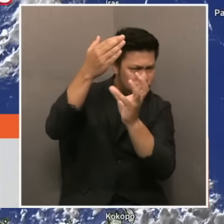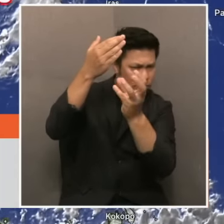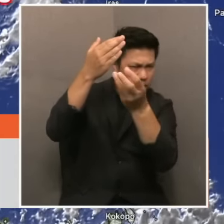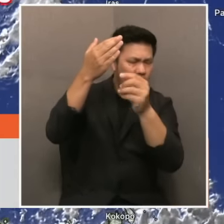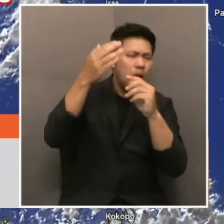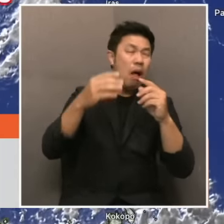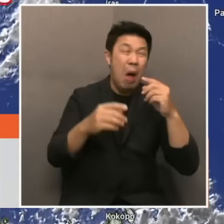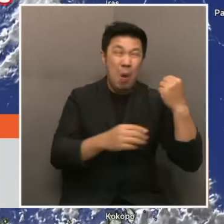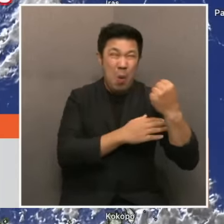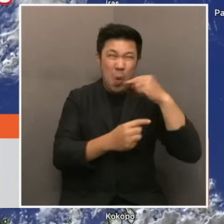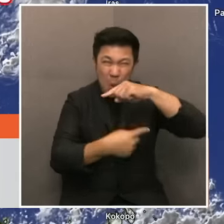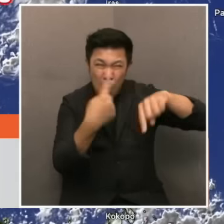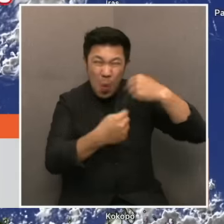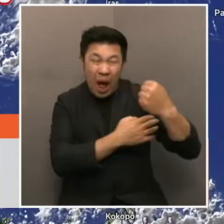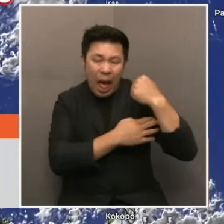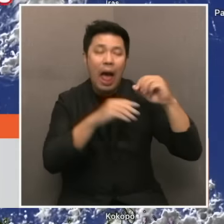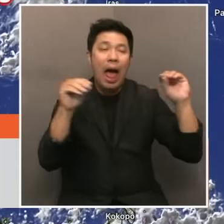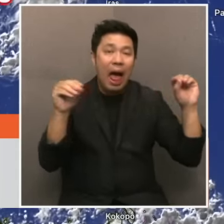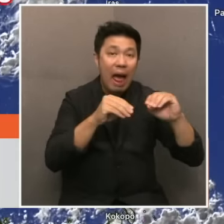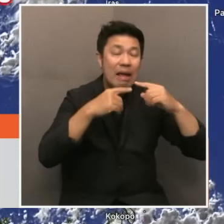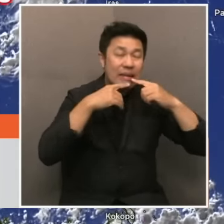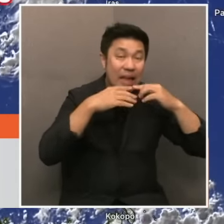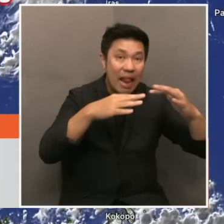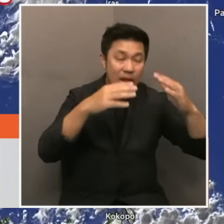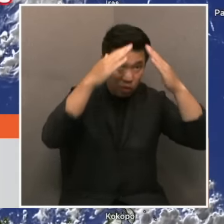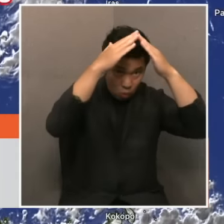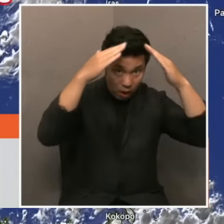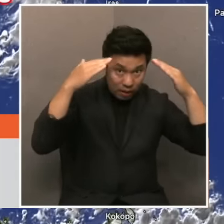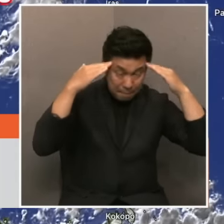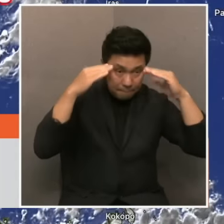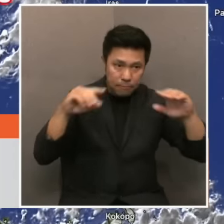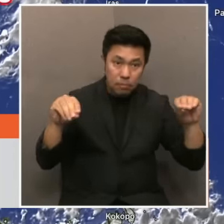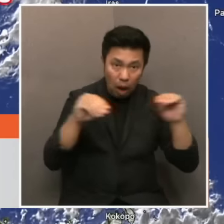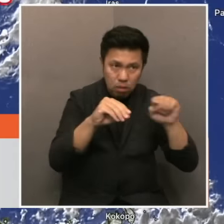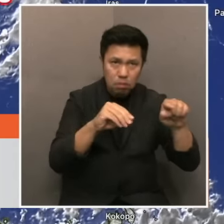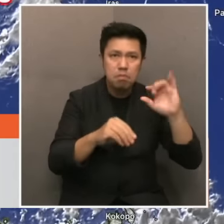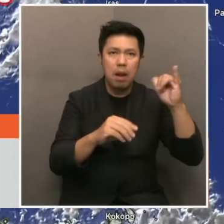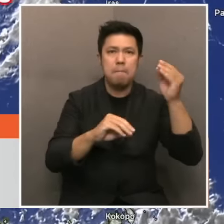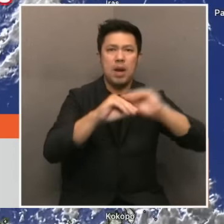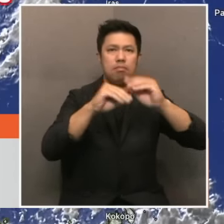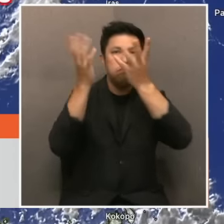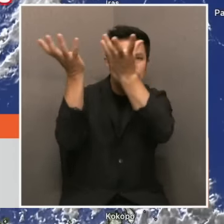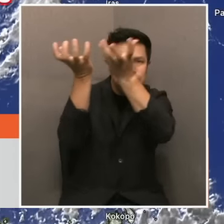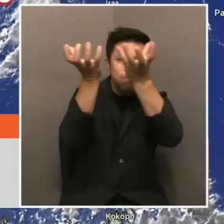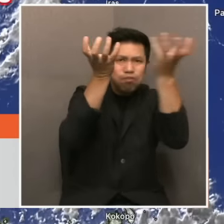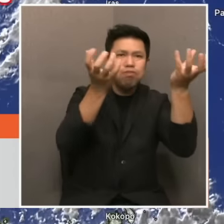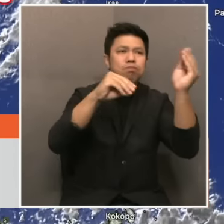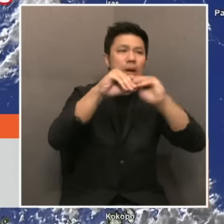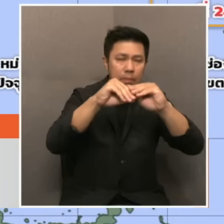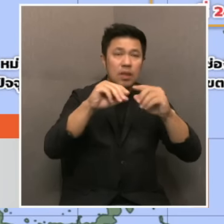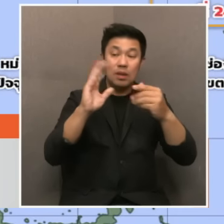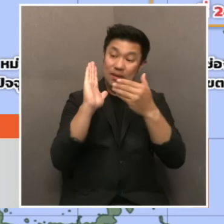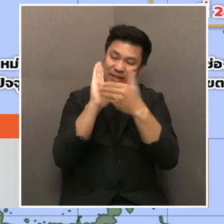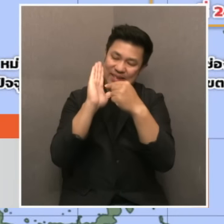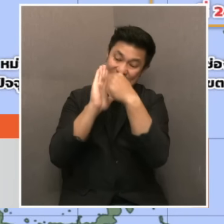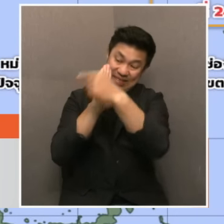งลงตามลำดับเมอเคลื่อนเข้าใล้ชายฝั่งประเทศเวตนามอาจทำใหมเมรกเพิมขึ้นด้านตะวนออกของภาคตะวนออก